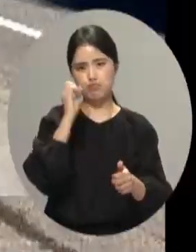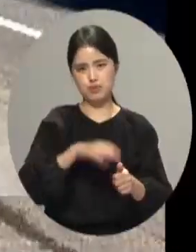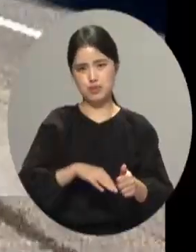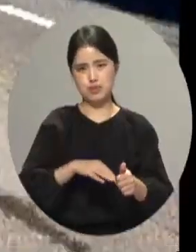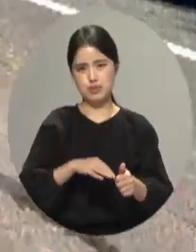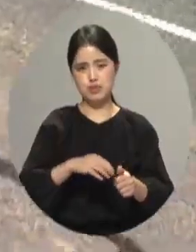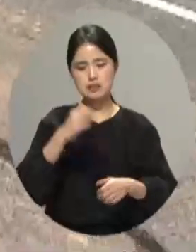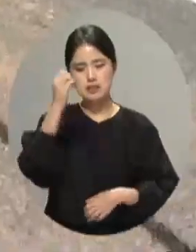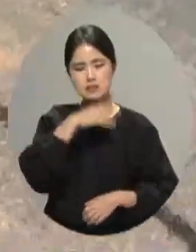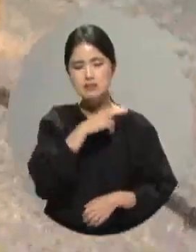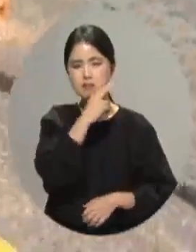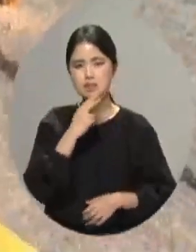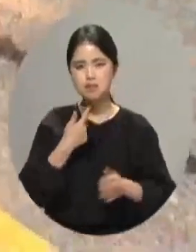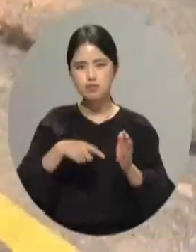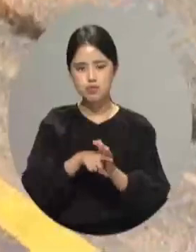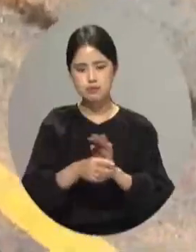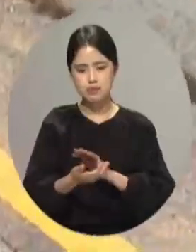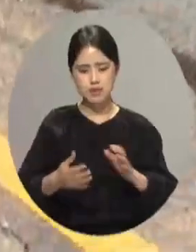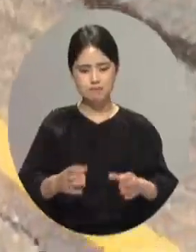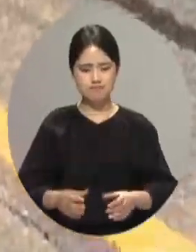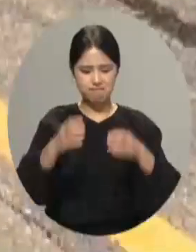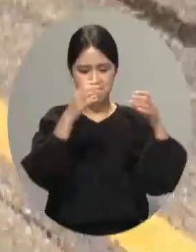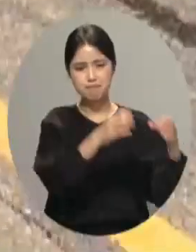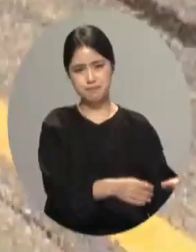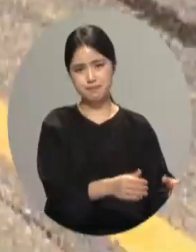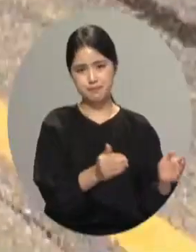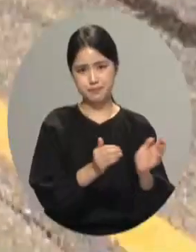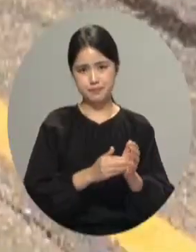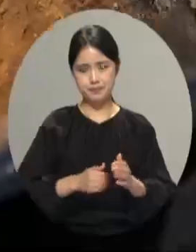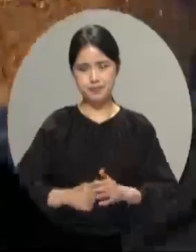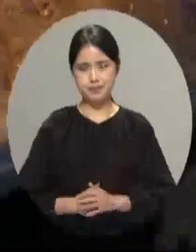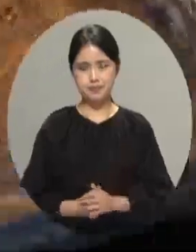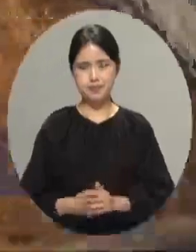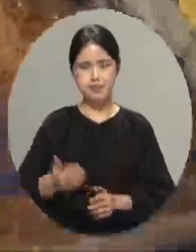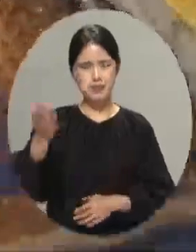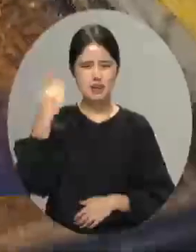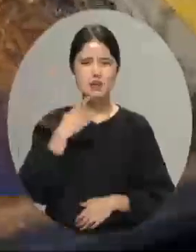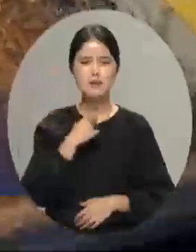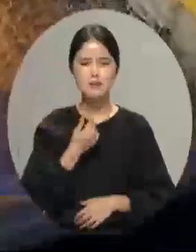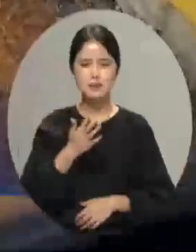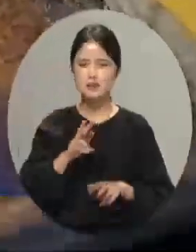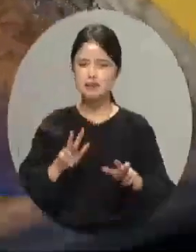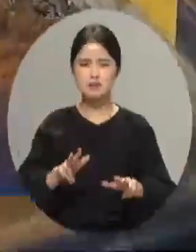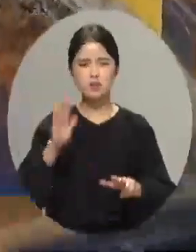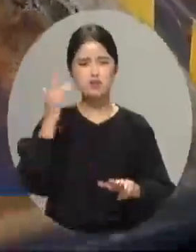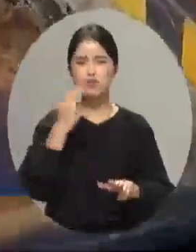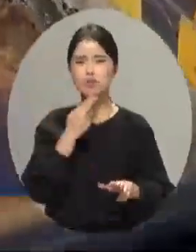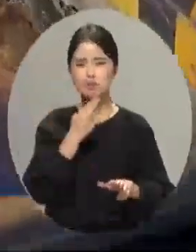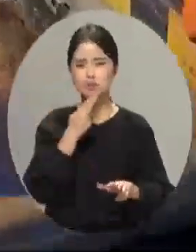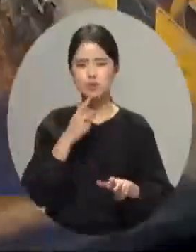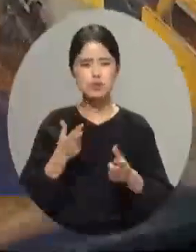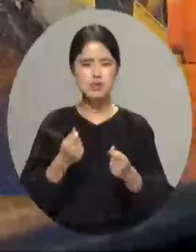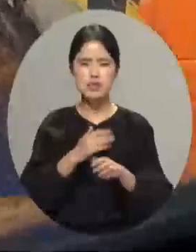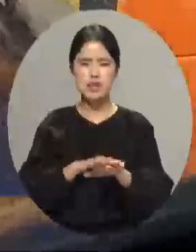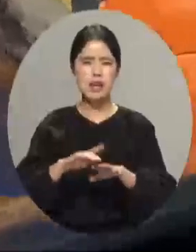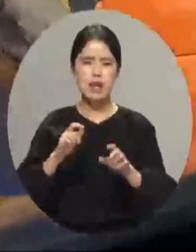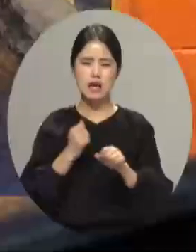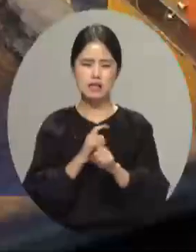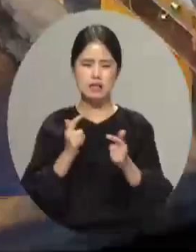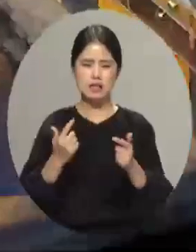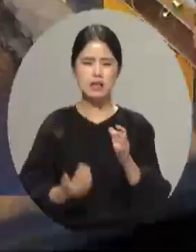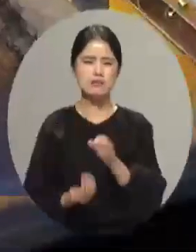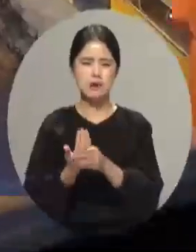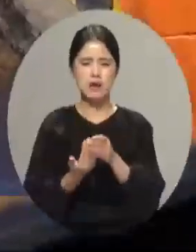그저 편의를 위해 미리 제거해버린 겁니다. 옛날에는 그랬는데 이제 뭐 그런 경우는 없어요. 그렇게는 잘 안 해요.